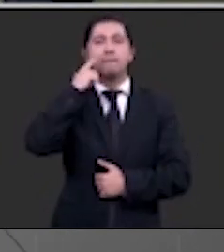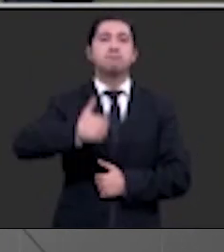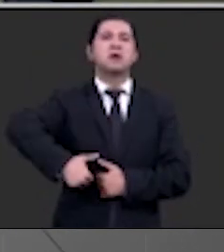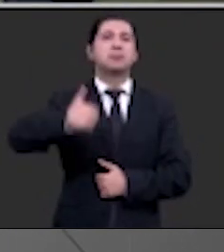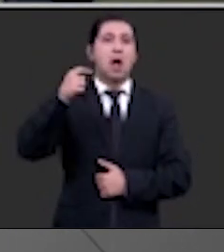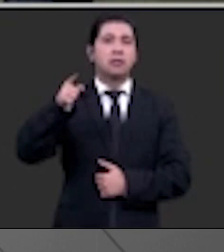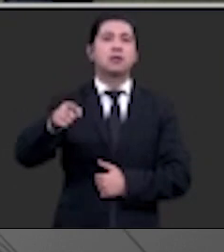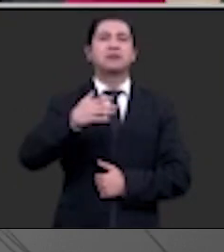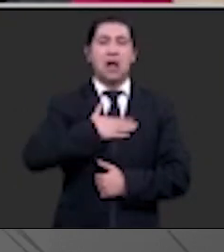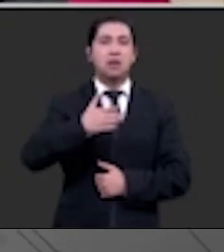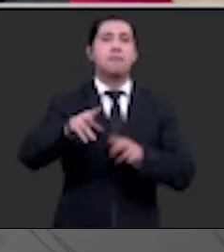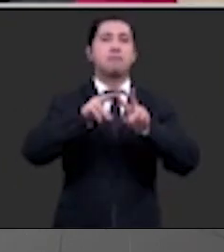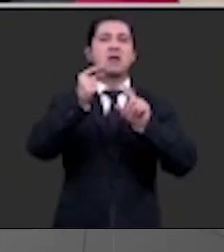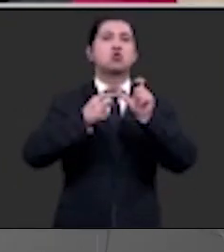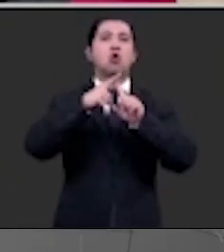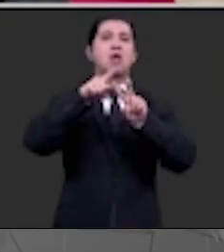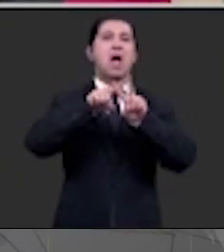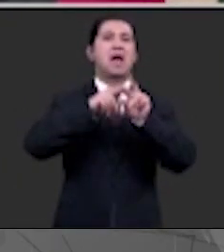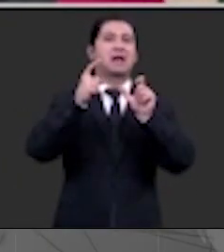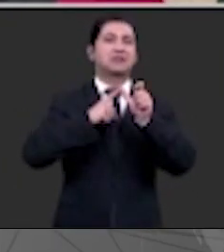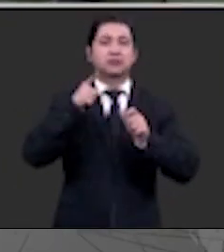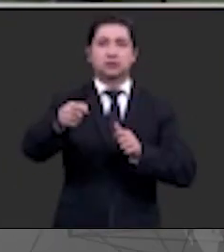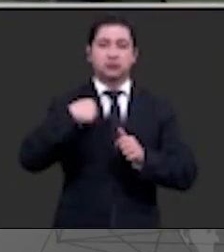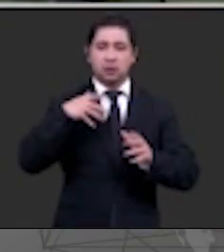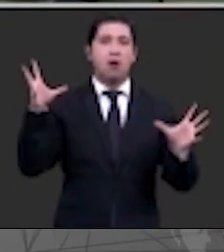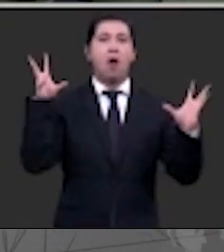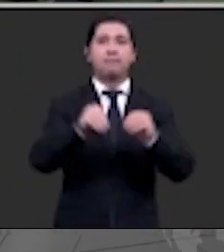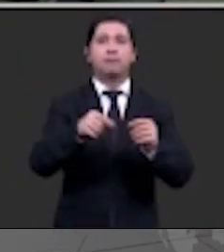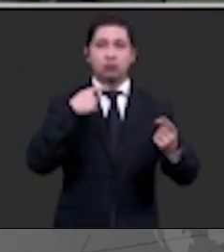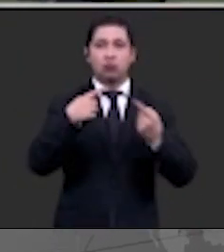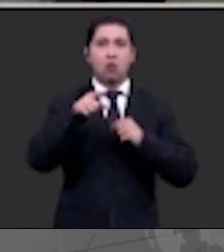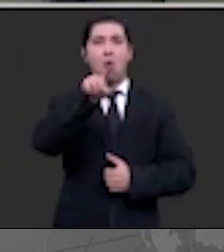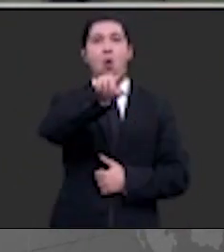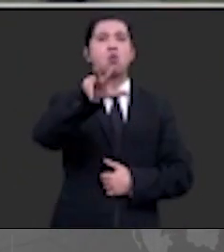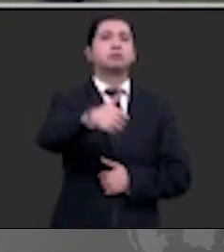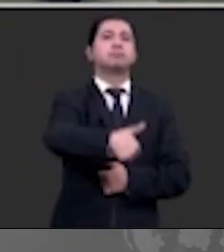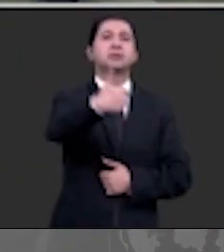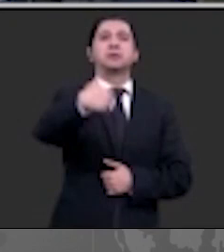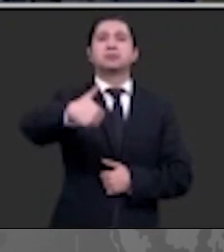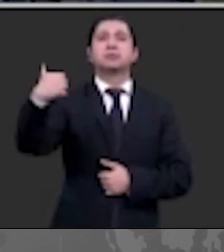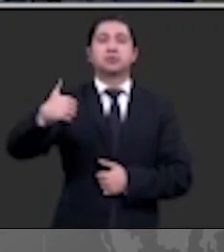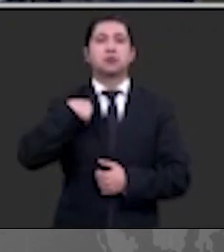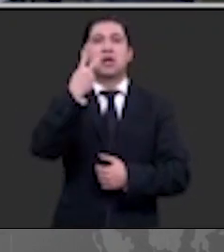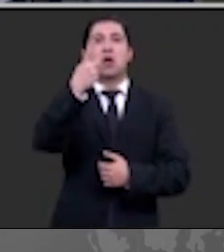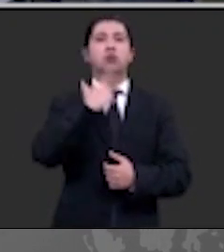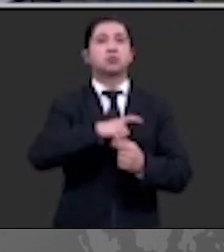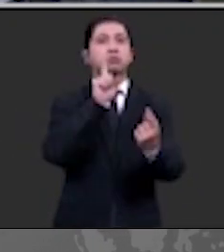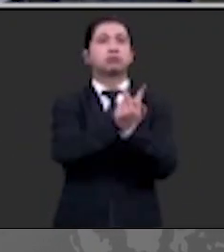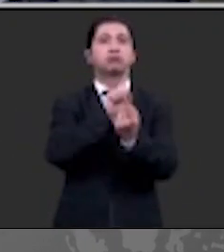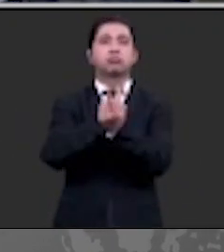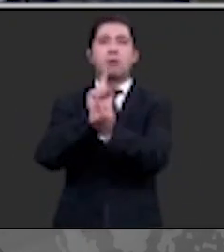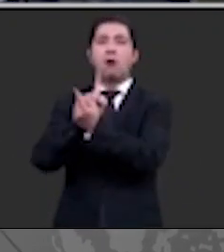Başbakanı Sayın Miço takesinde aralarında olduğu 13 liderle ikili görüşme